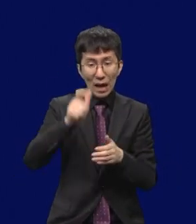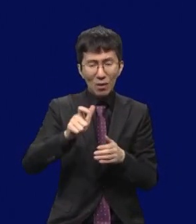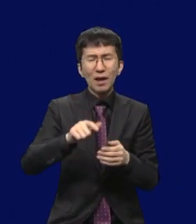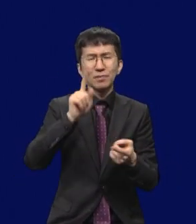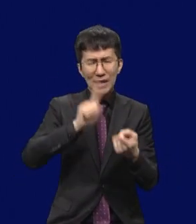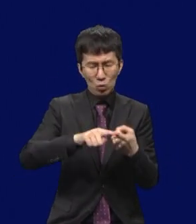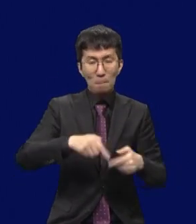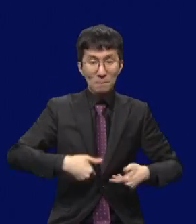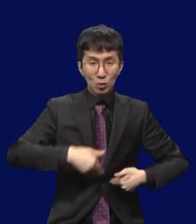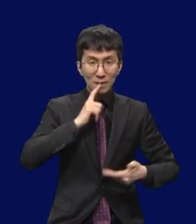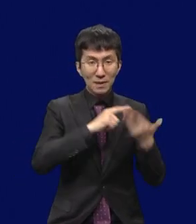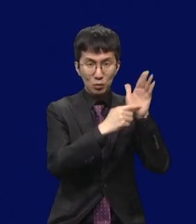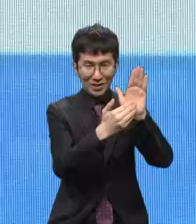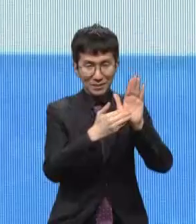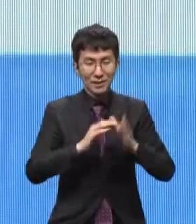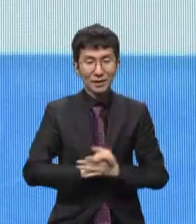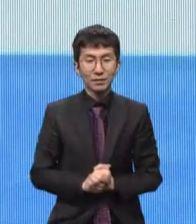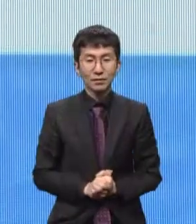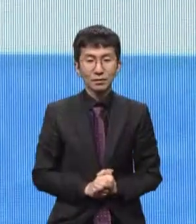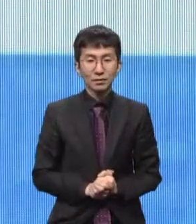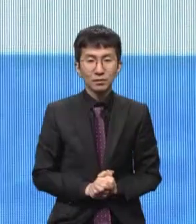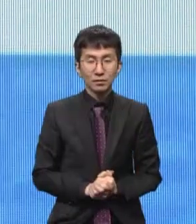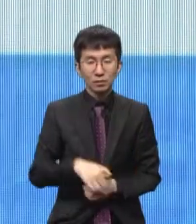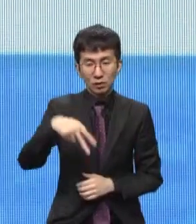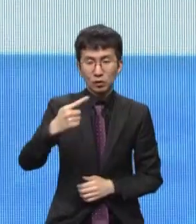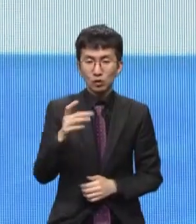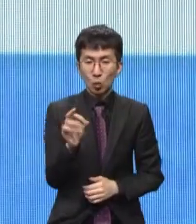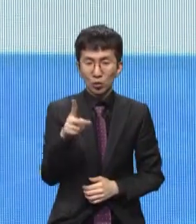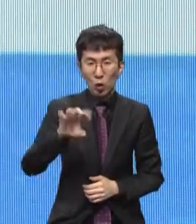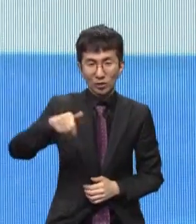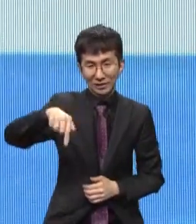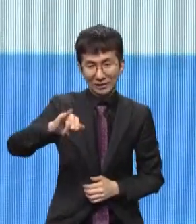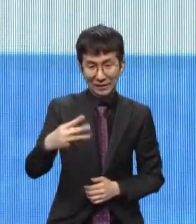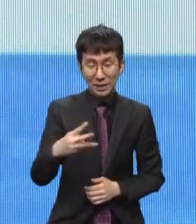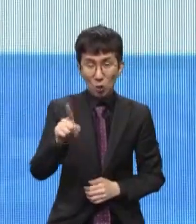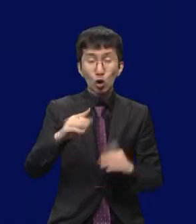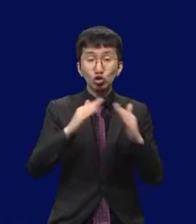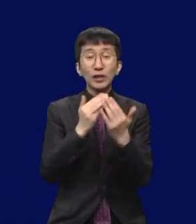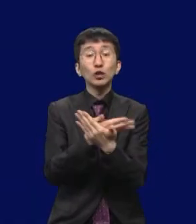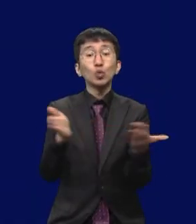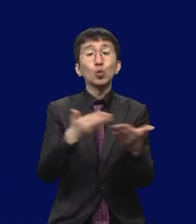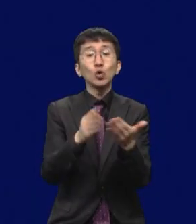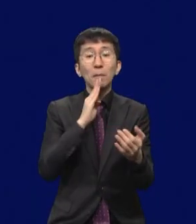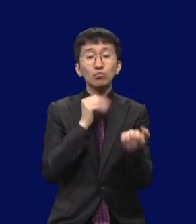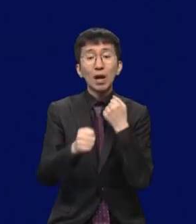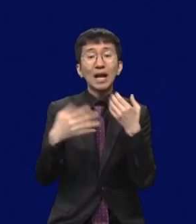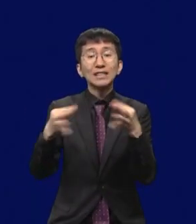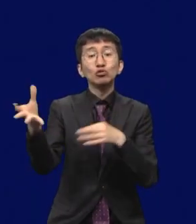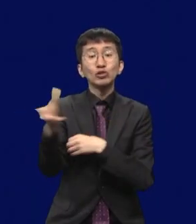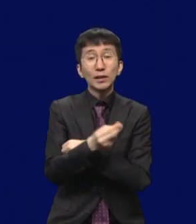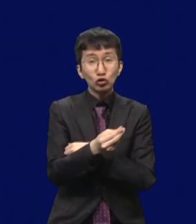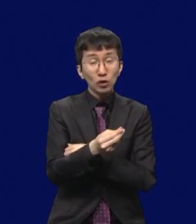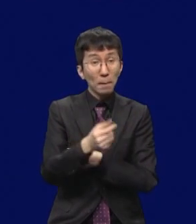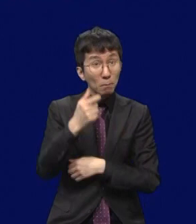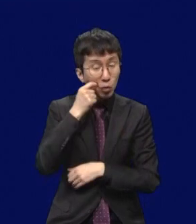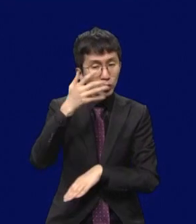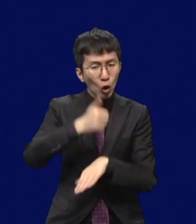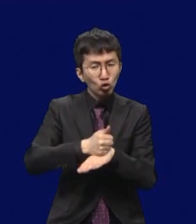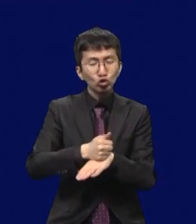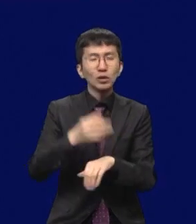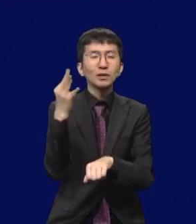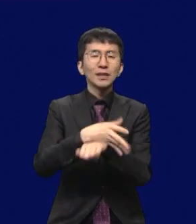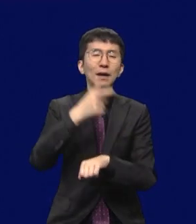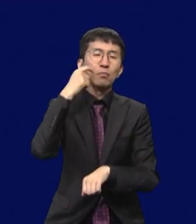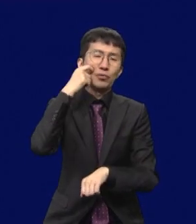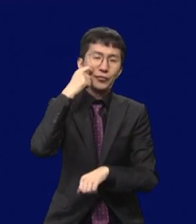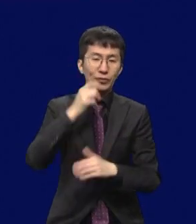하자는 데 무게를 실었습니다 상 반면 송영길 후보는 주택을 공급해 도 금융권 대출이 없으면 무주택자 에겐 그림의